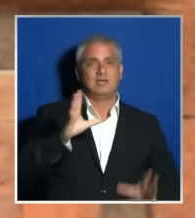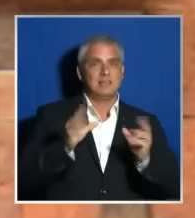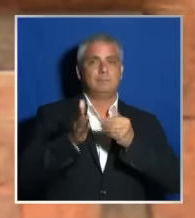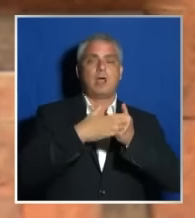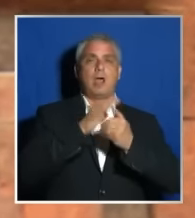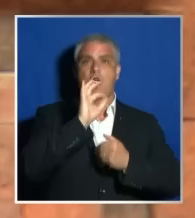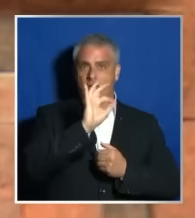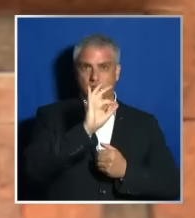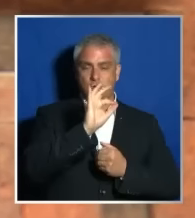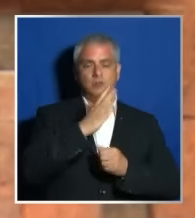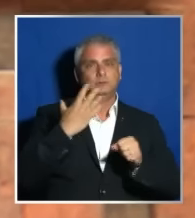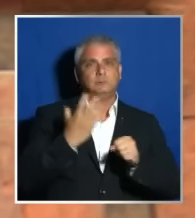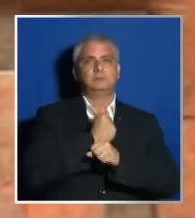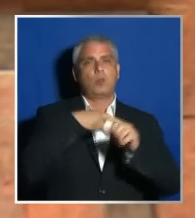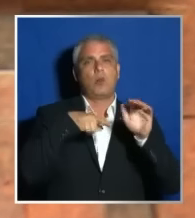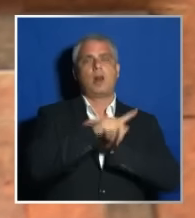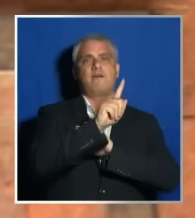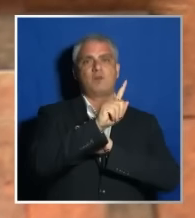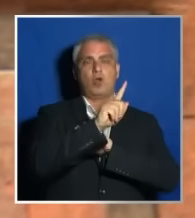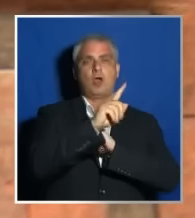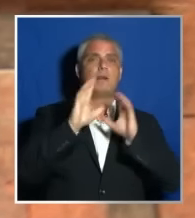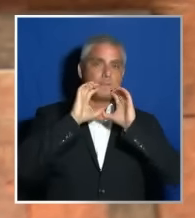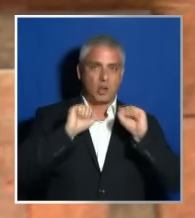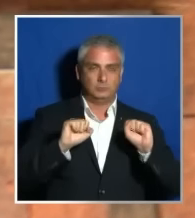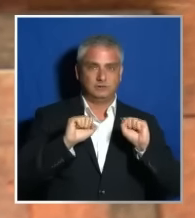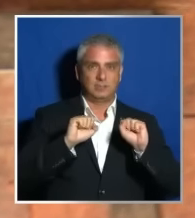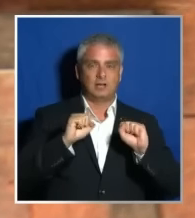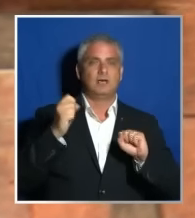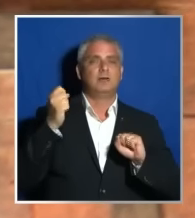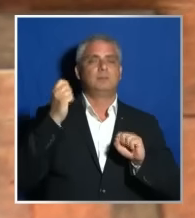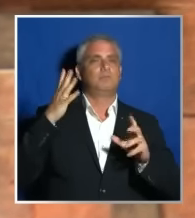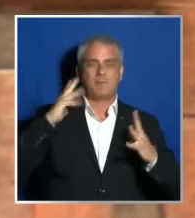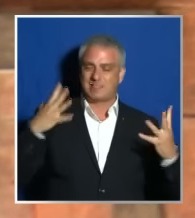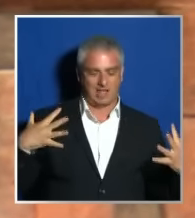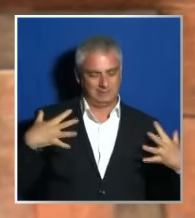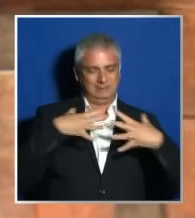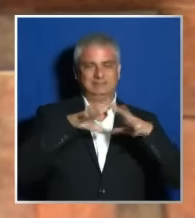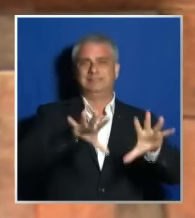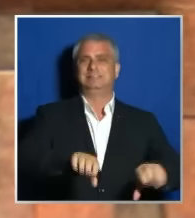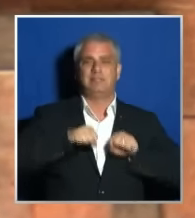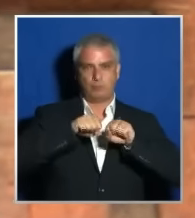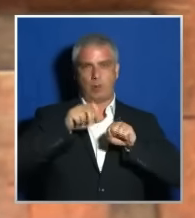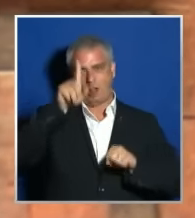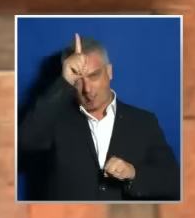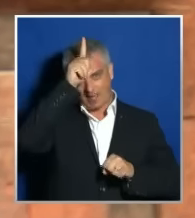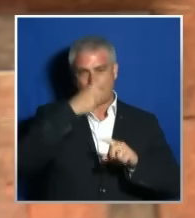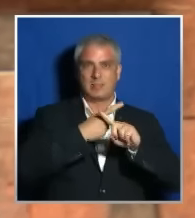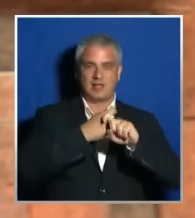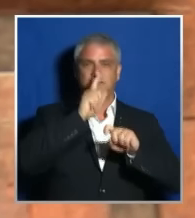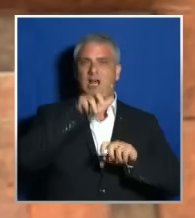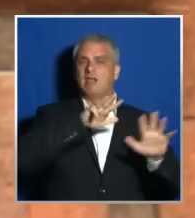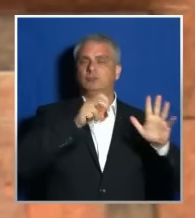עם רעייתו, הצליחו להימלט מאוסטריה בשבוע האנשלוס, סיפוח אוסטריה לגרמניה הנאצית